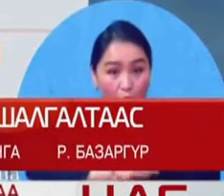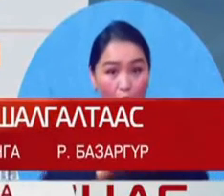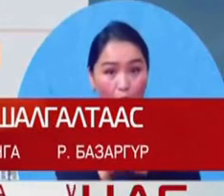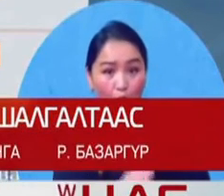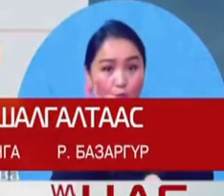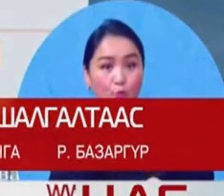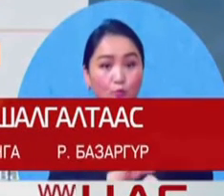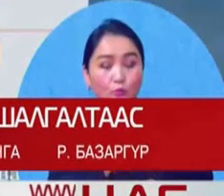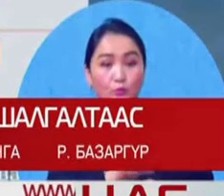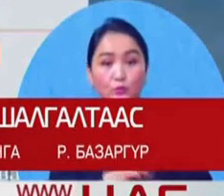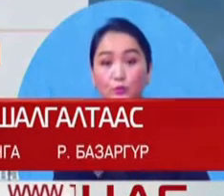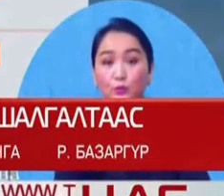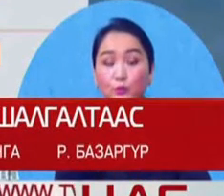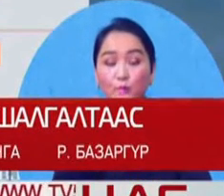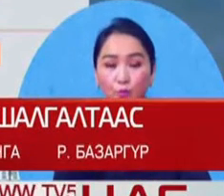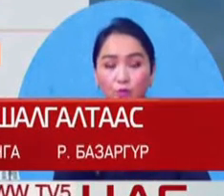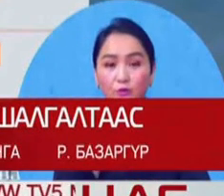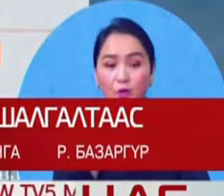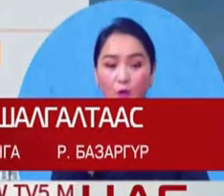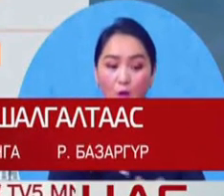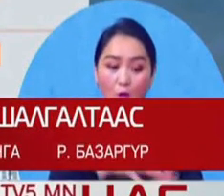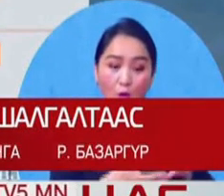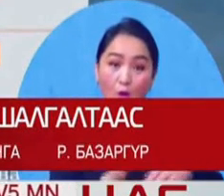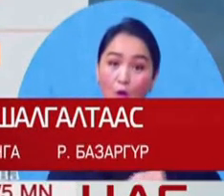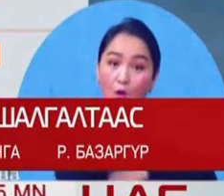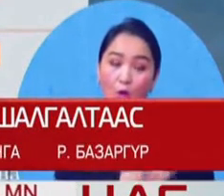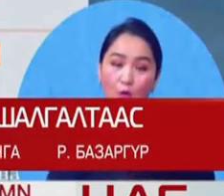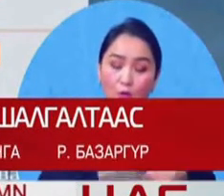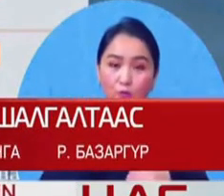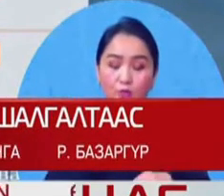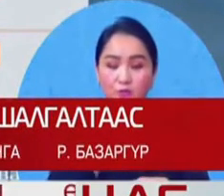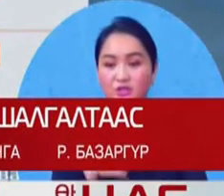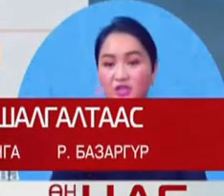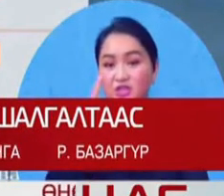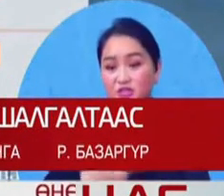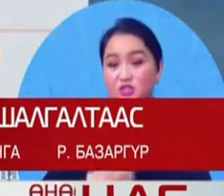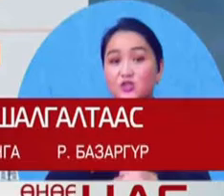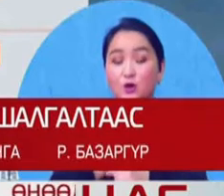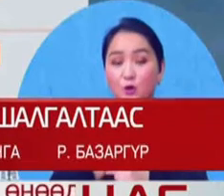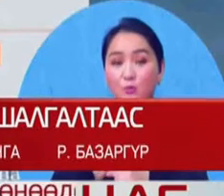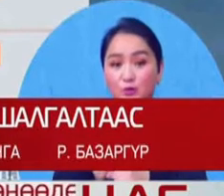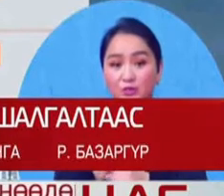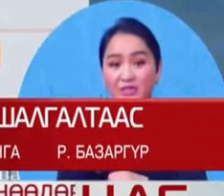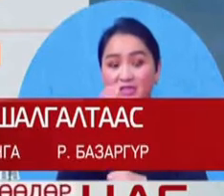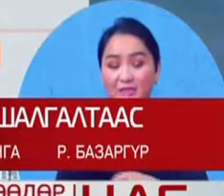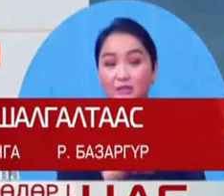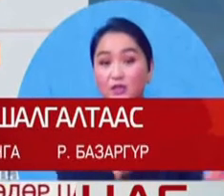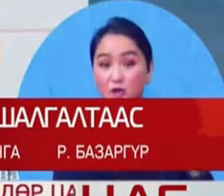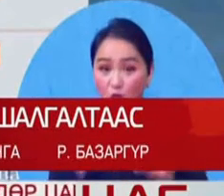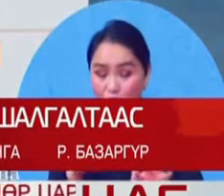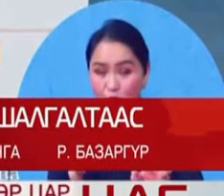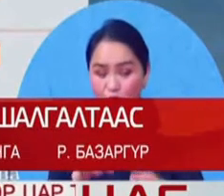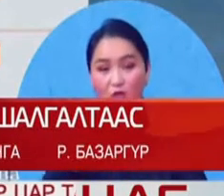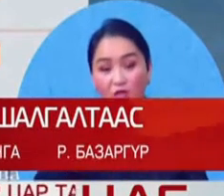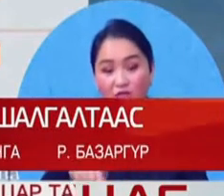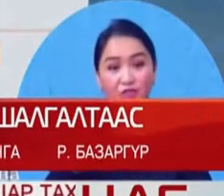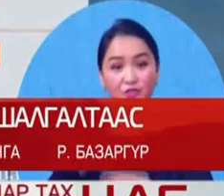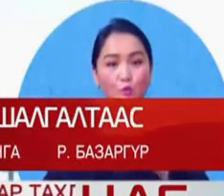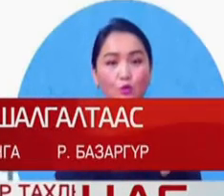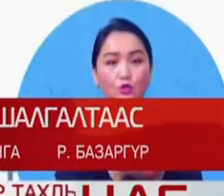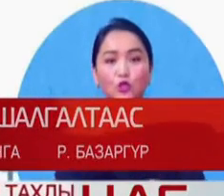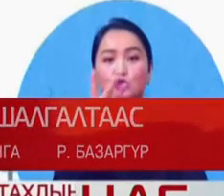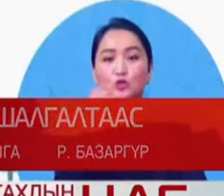хоног хүрэхгүй хугацааны дараа эсэлтийн ерөнхий шалгалт эхлэх гэж байна. Тэгвэл салбарын сайд энэ тал дээр мэдээлэл өглөө. Эсэлтийн ерөнхий шалгалт өгөхөөр